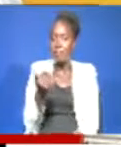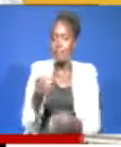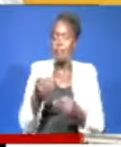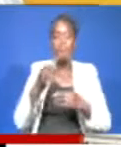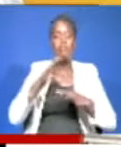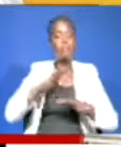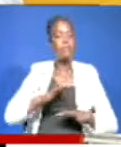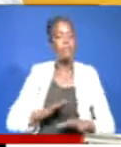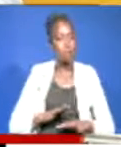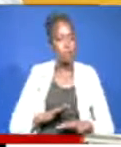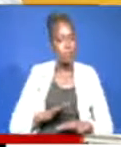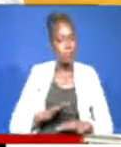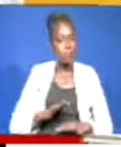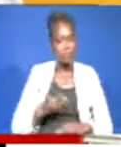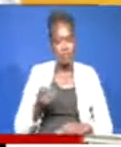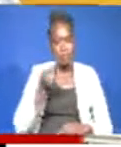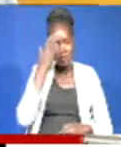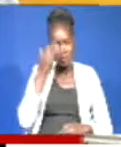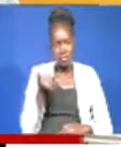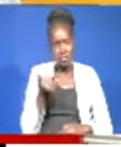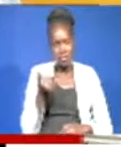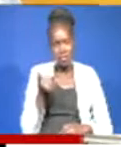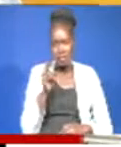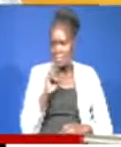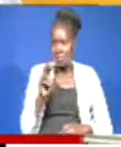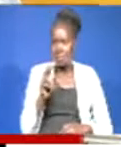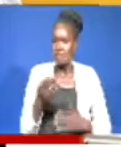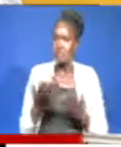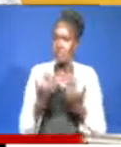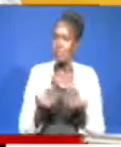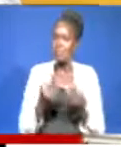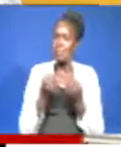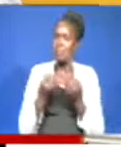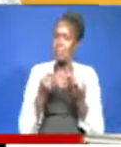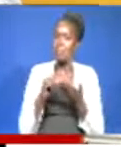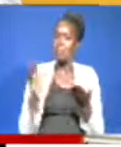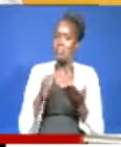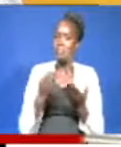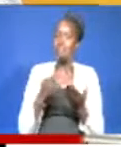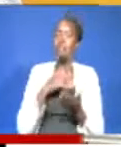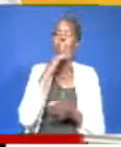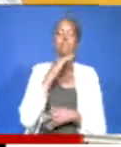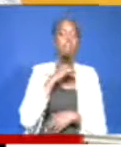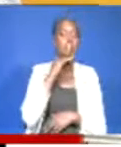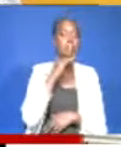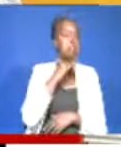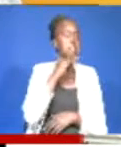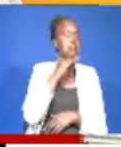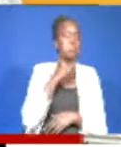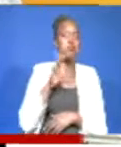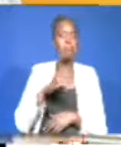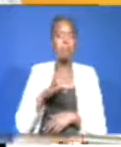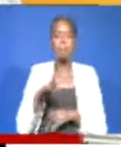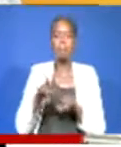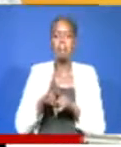kidogo, maana la sivyo tungekuwa tumeona watoto wengi zaidi bila shaka, hata wengine wakiwa wamepoteza maisha yao, watu wakina mama na